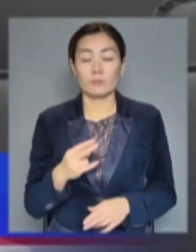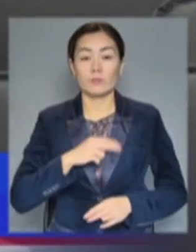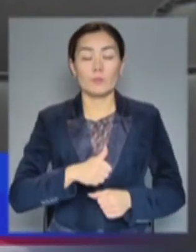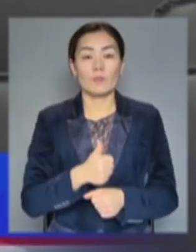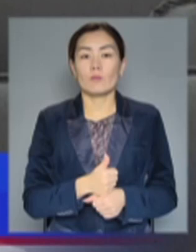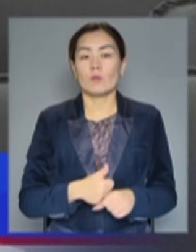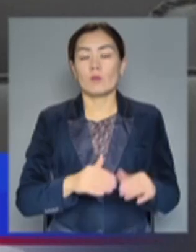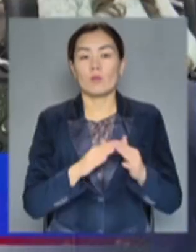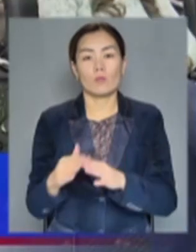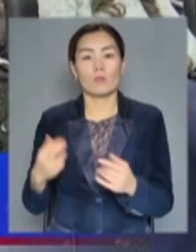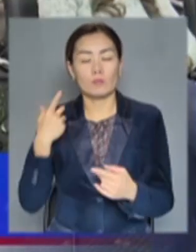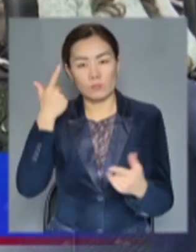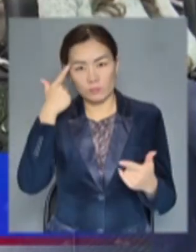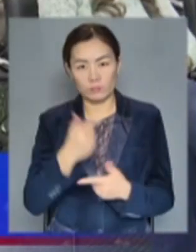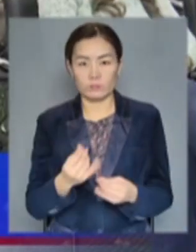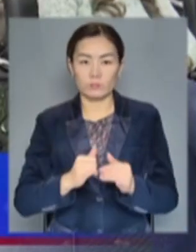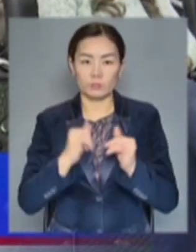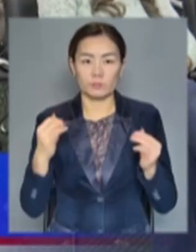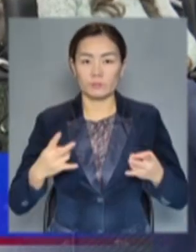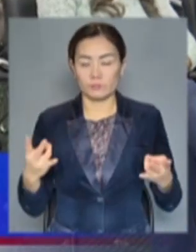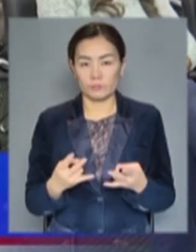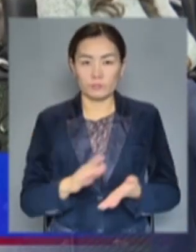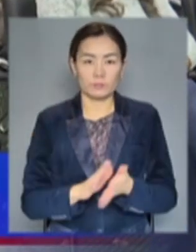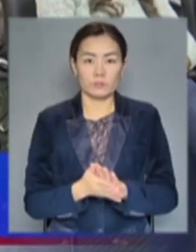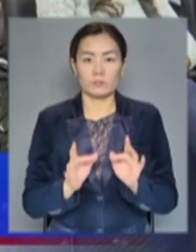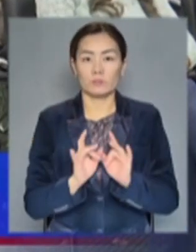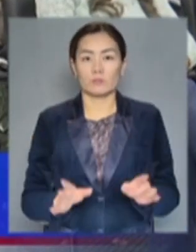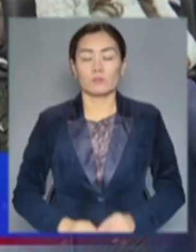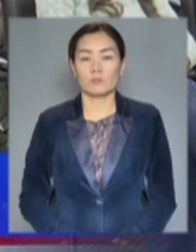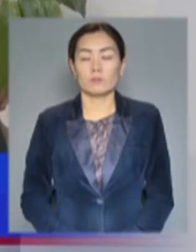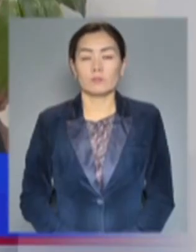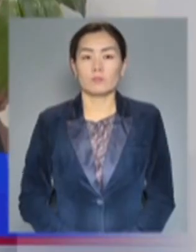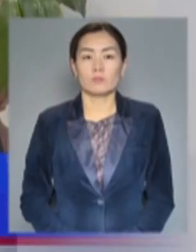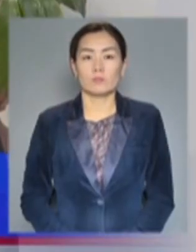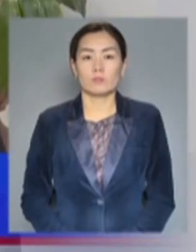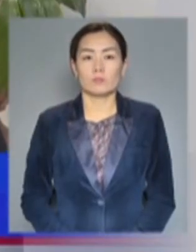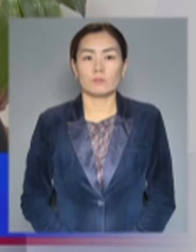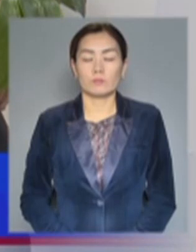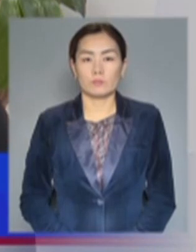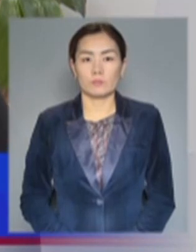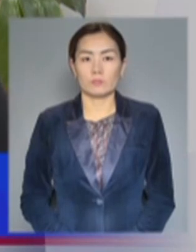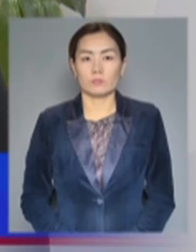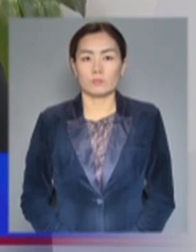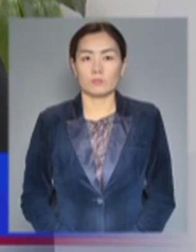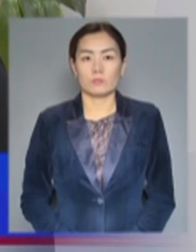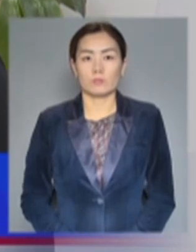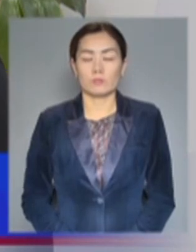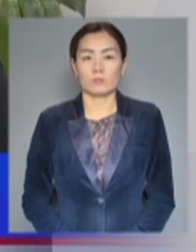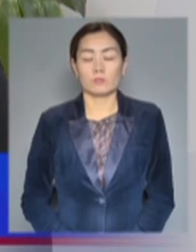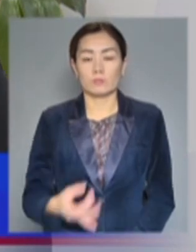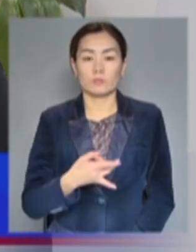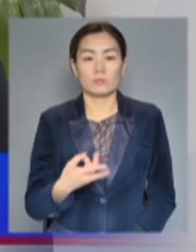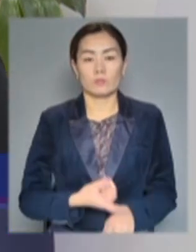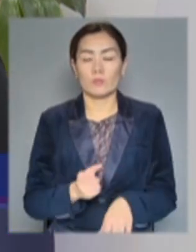ең бастысы тұрғындар қаржылық сауаттылығын арттыру қажет, дейді ұйымдастырушылар. Қазір таңда енді өздеріңіз білесіздер, регион өте